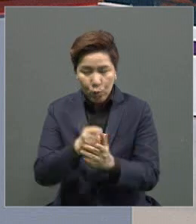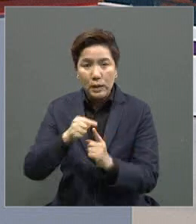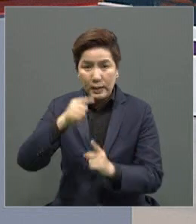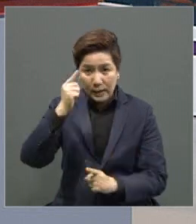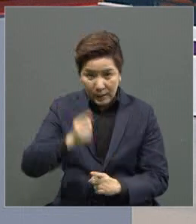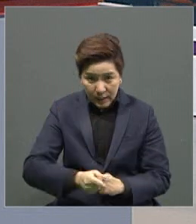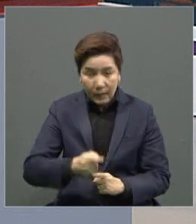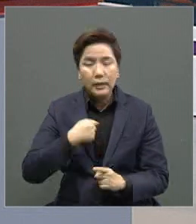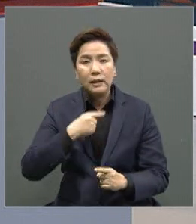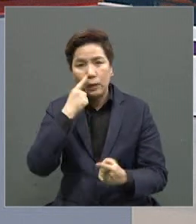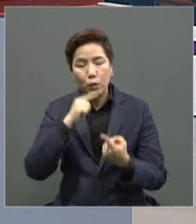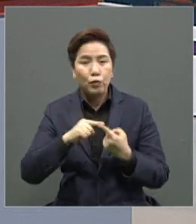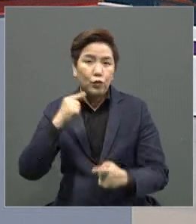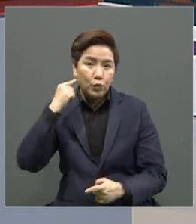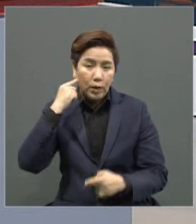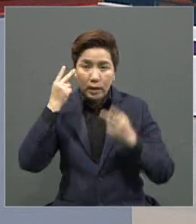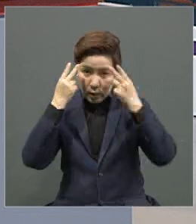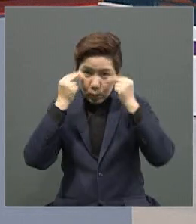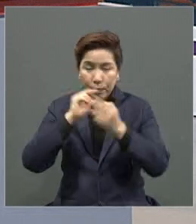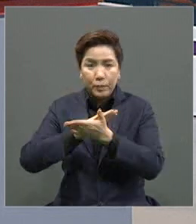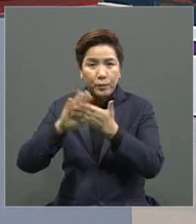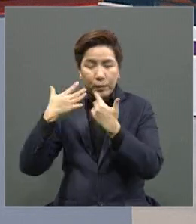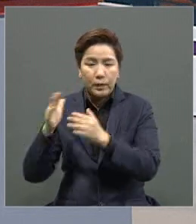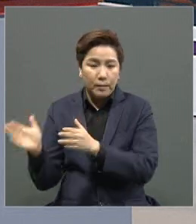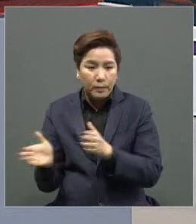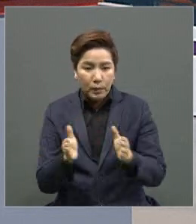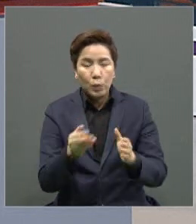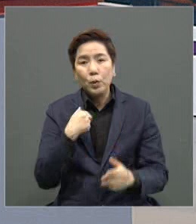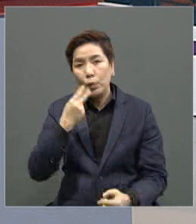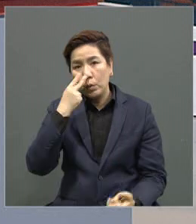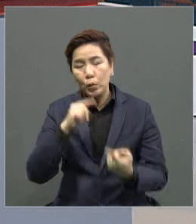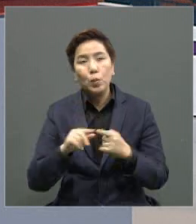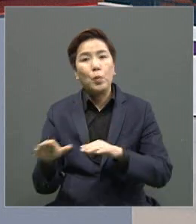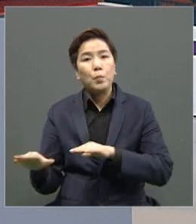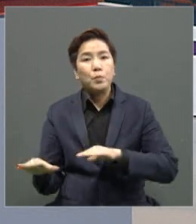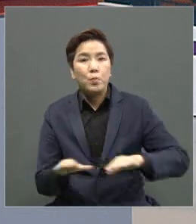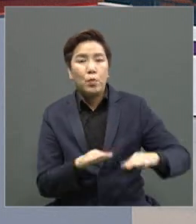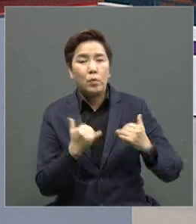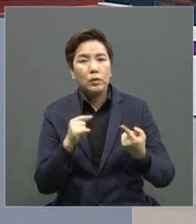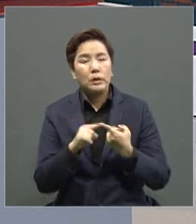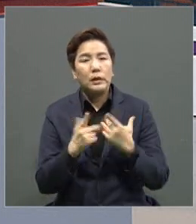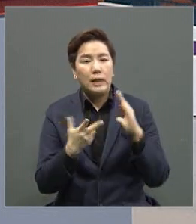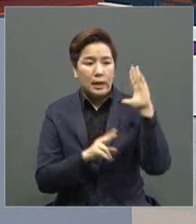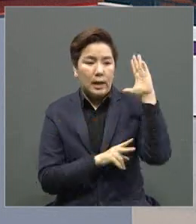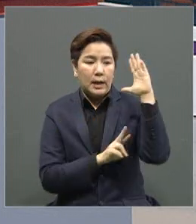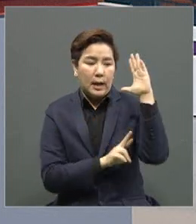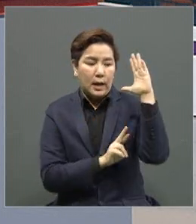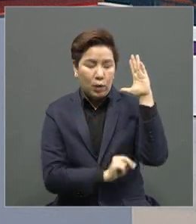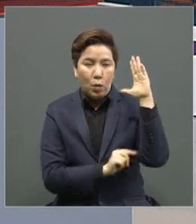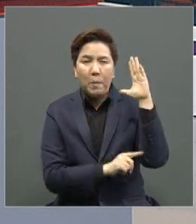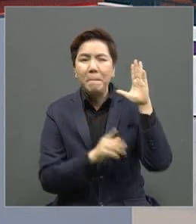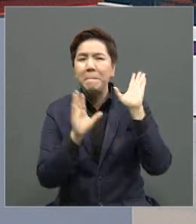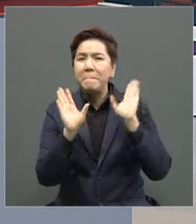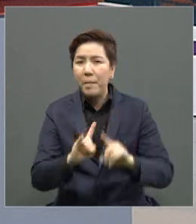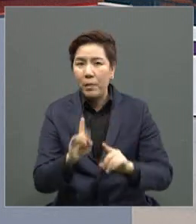แต่ทีนี้นอกเหนือจากฟังคำของท่านนายกรัฐมนตรีเดี๋ยวไปดูกันหน่อยถึงความพร้อมนะคะว่าจังหวัดระนองเขาเป็นยังไงบ้างนะคน